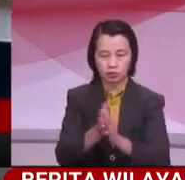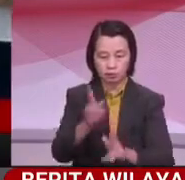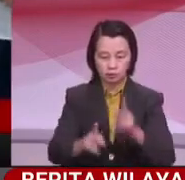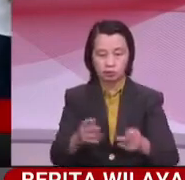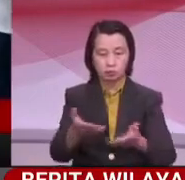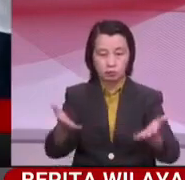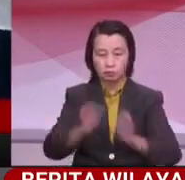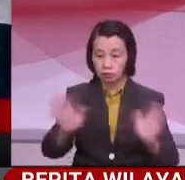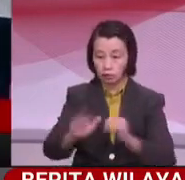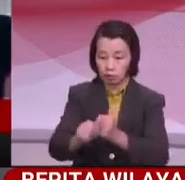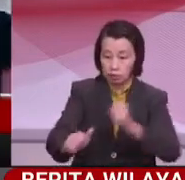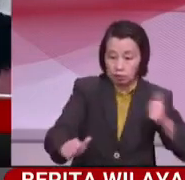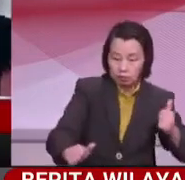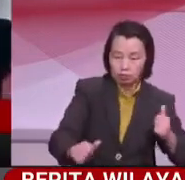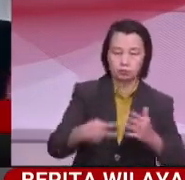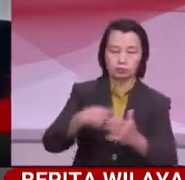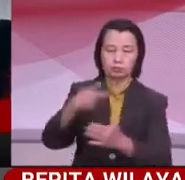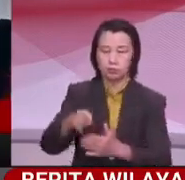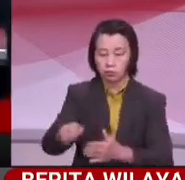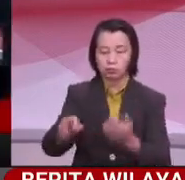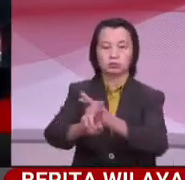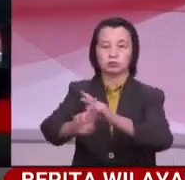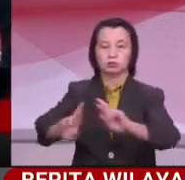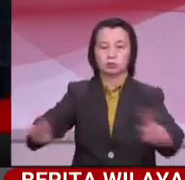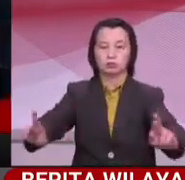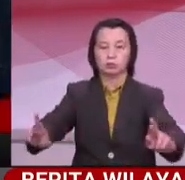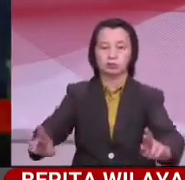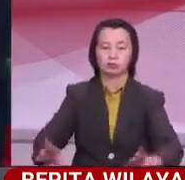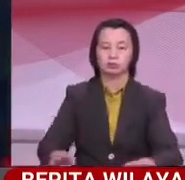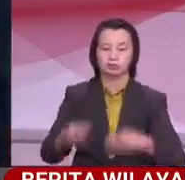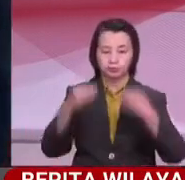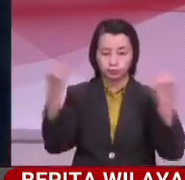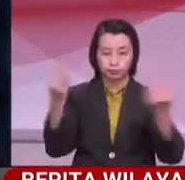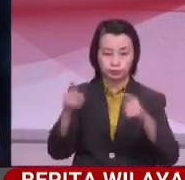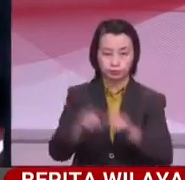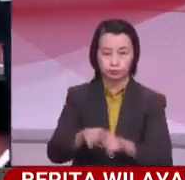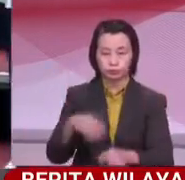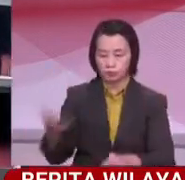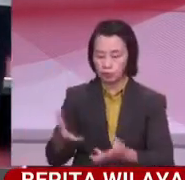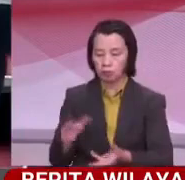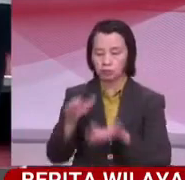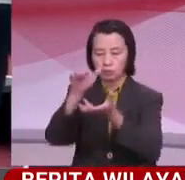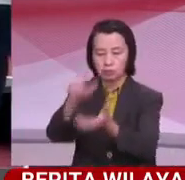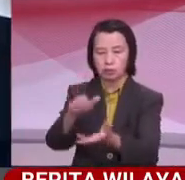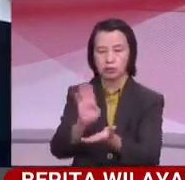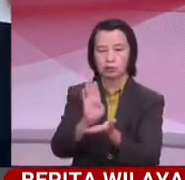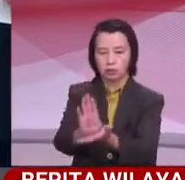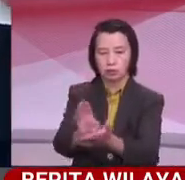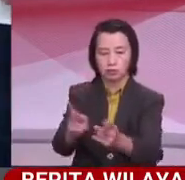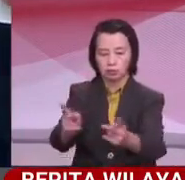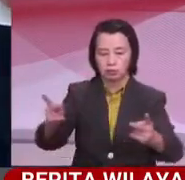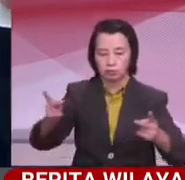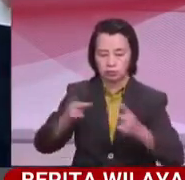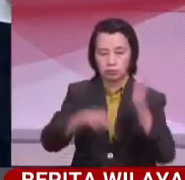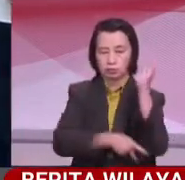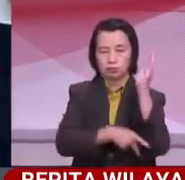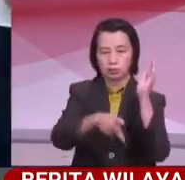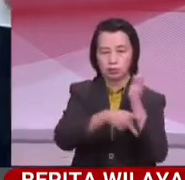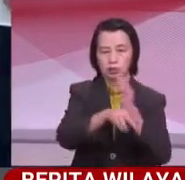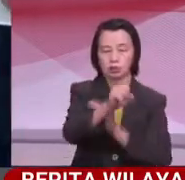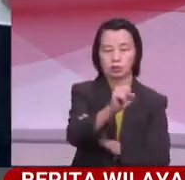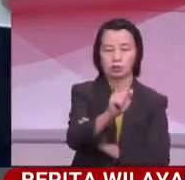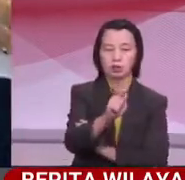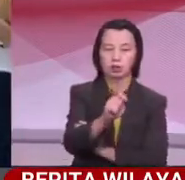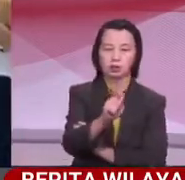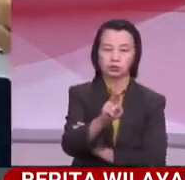penduduk di sini tidak ketinggalan dengan program yang disediakan pada magis sama beliau turut menyerahkan bantuan di bawah kawasan palingan santubong